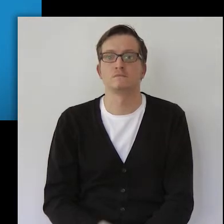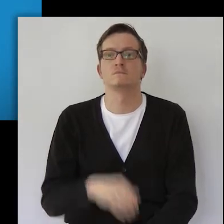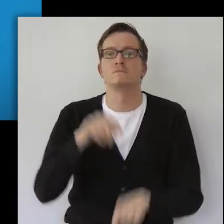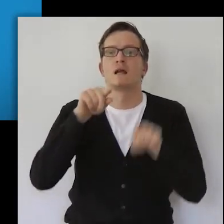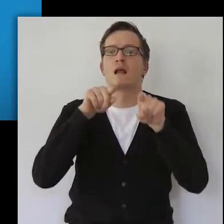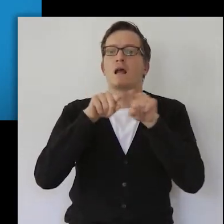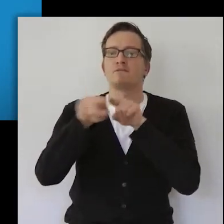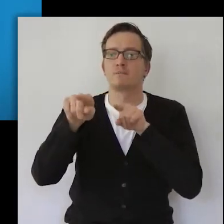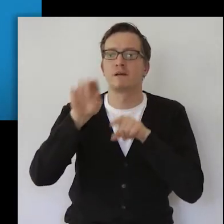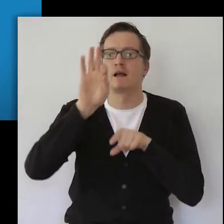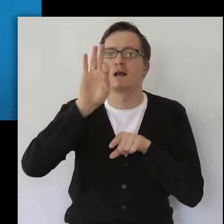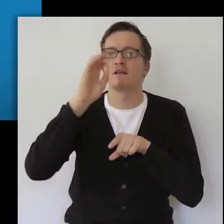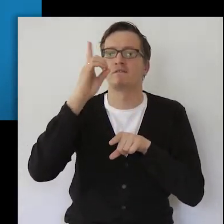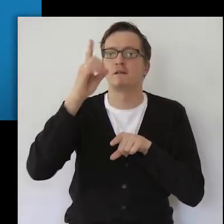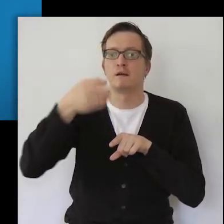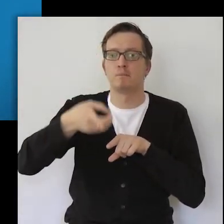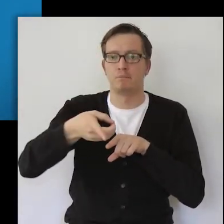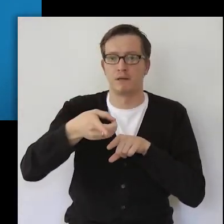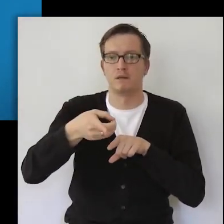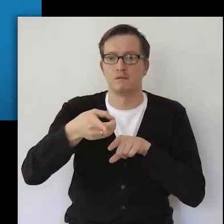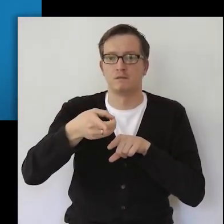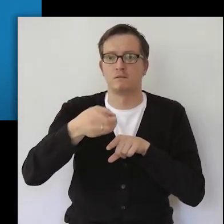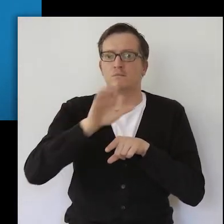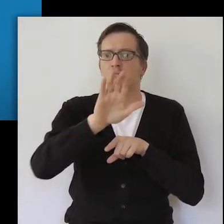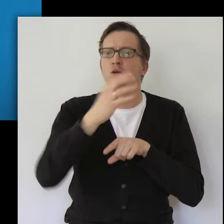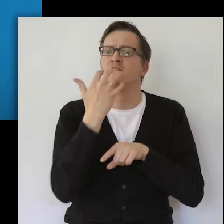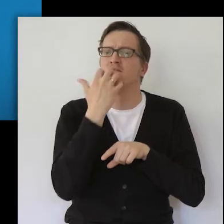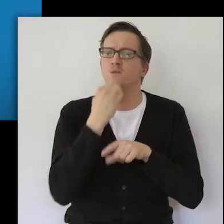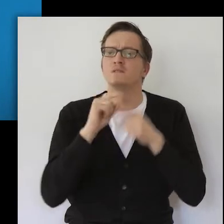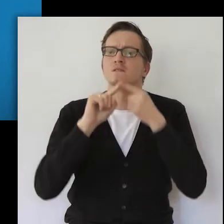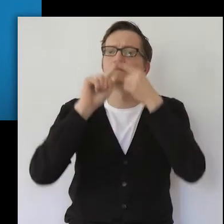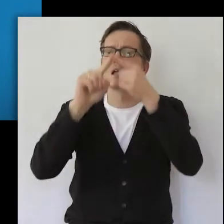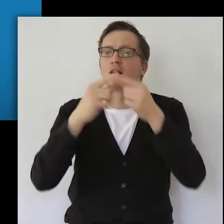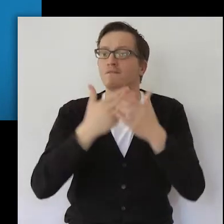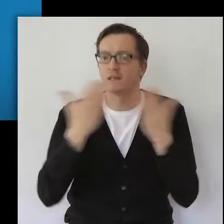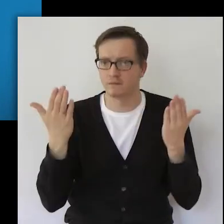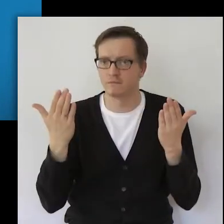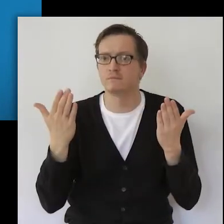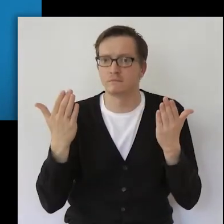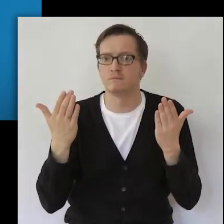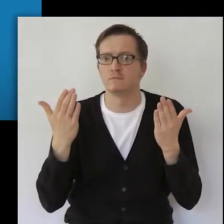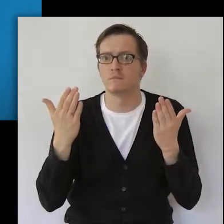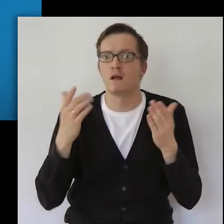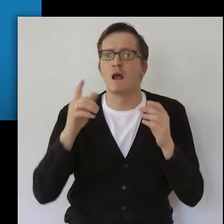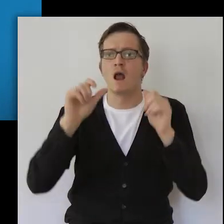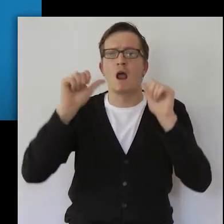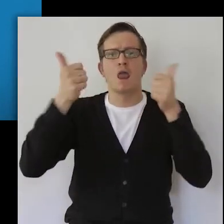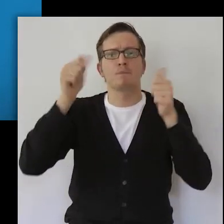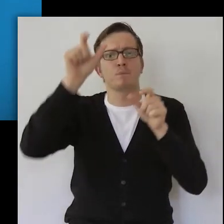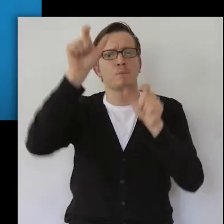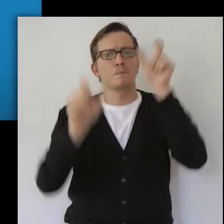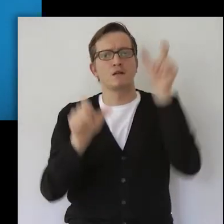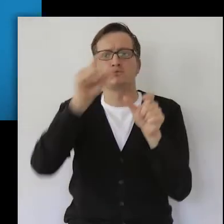die FDP das heißt freie demokratische Partei die